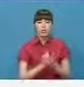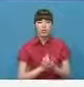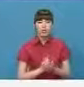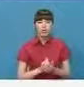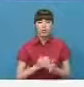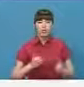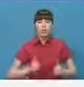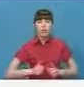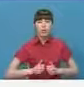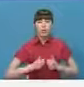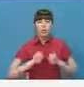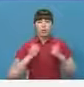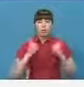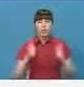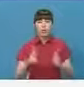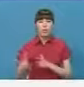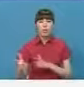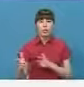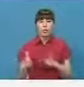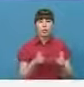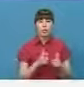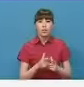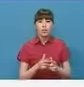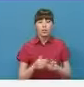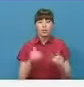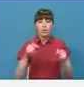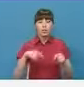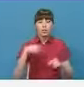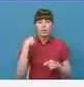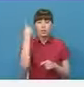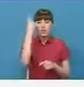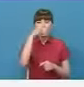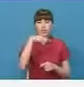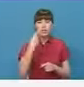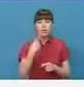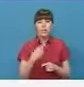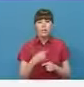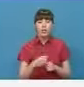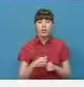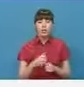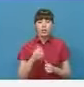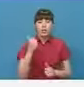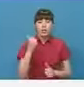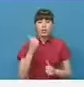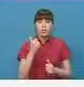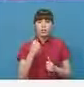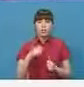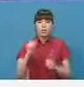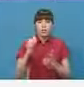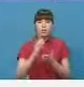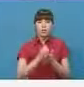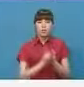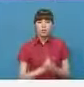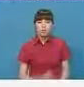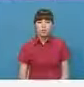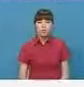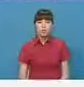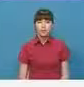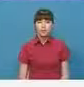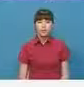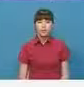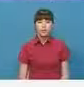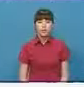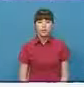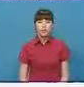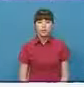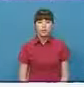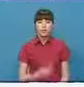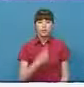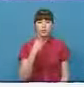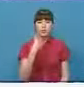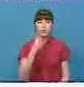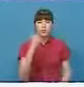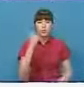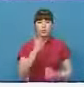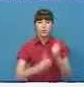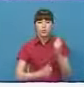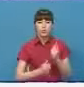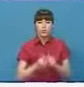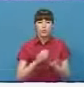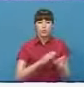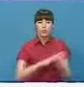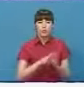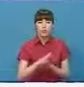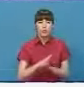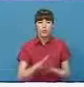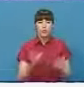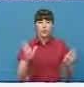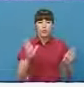талап пен дайындықтың арқасында ол биылда жеңістің тұғырынан көрінді. Менің бірінші турда ойнаған